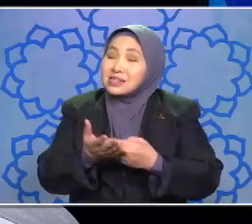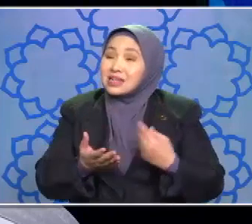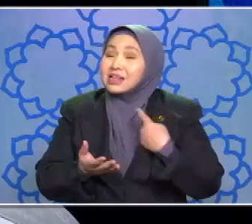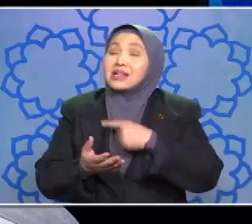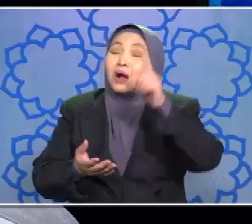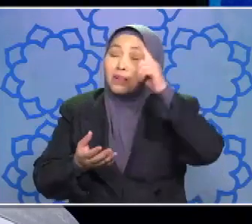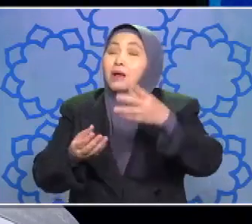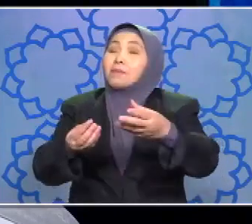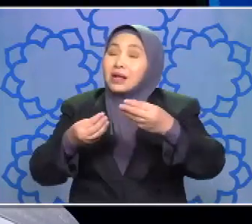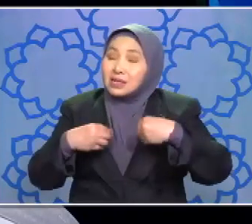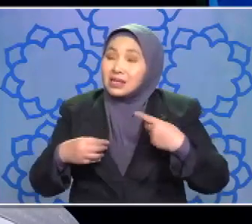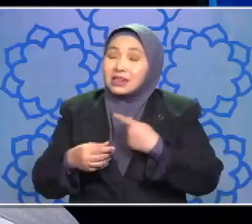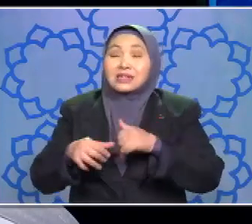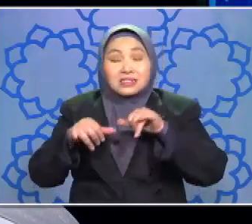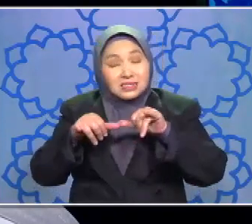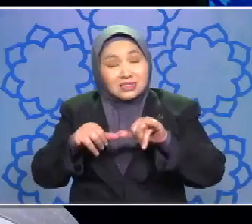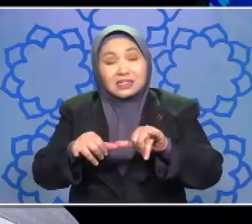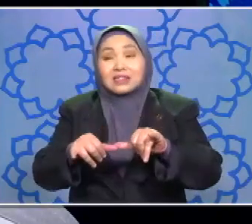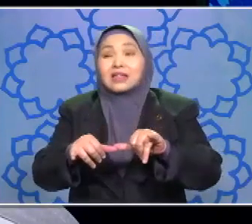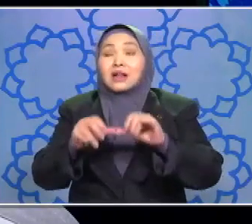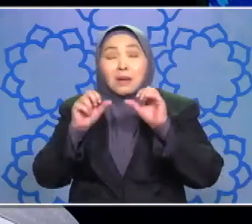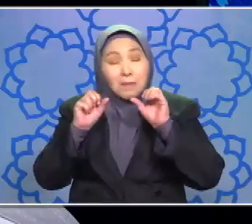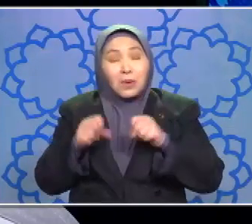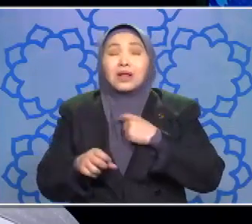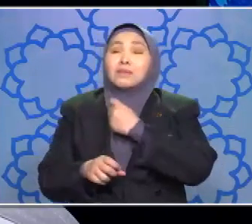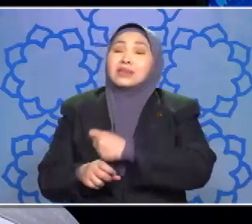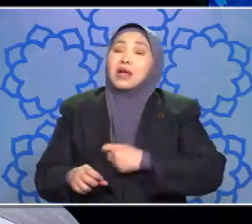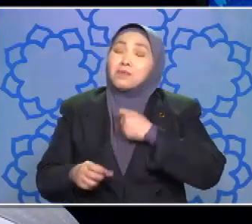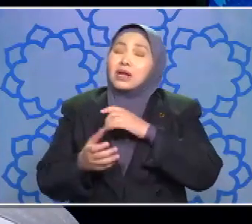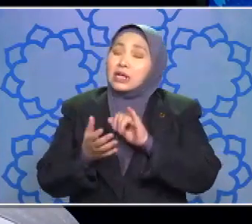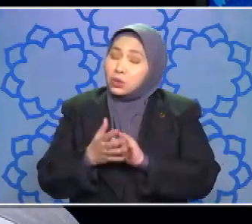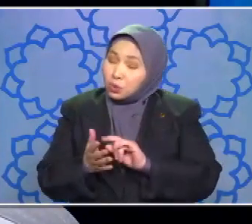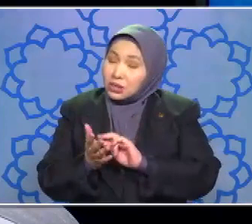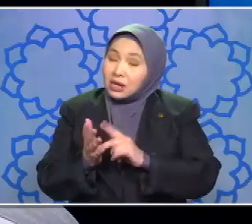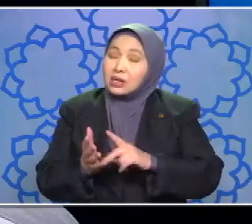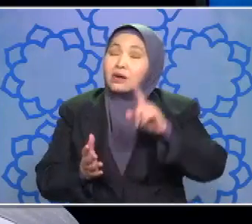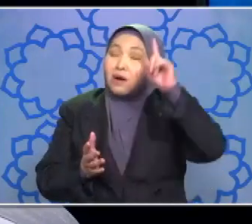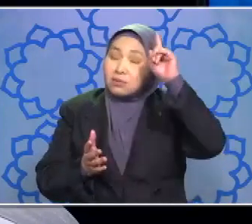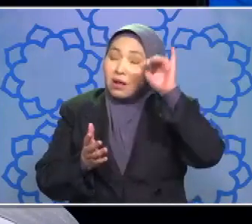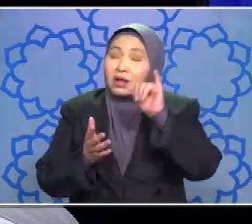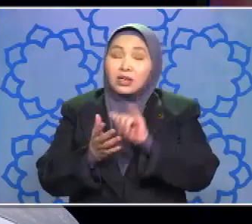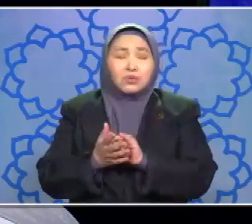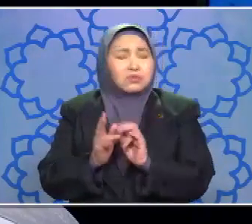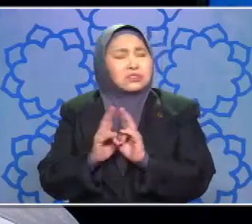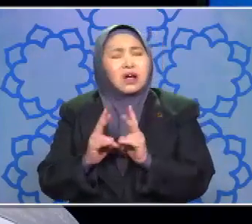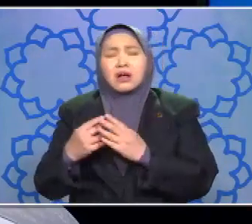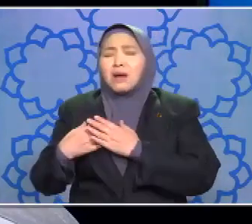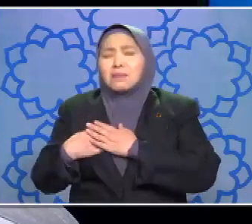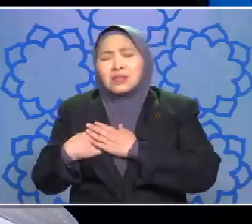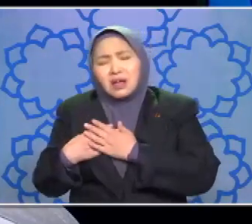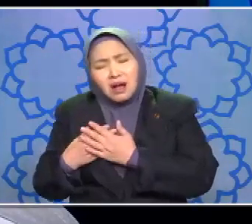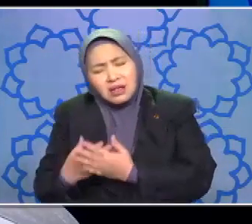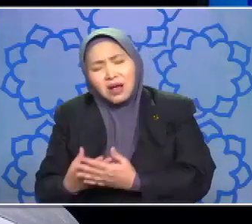Allah bagi lagi apa? Kita masih lagi boleh bertaubat. Itu tanda Allah ini Raufur Rahim, amat penyantun,